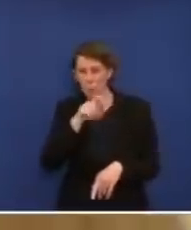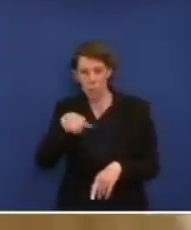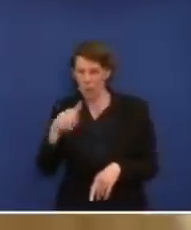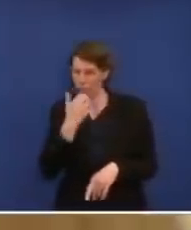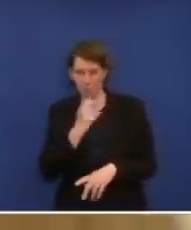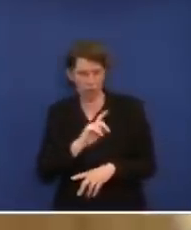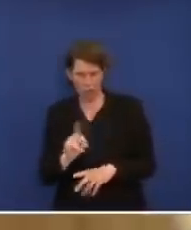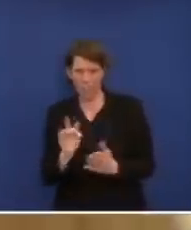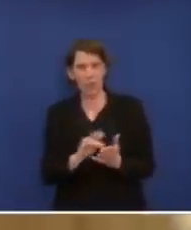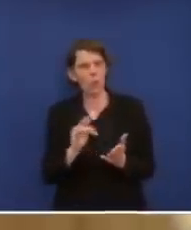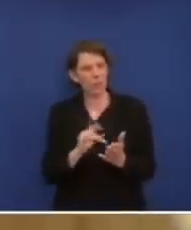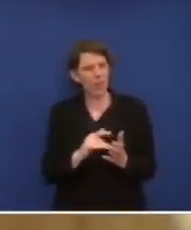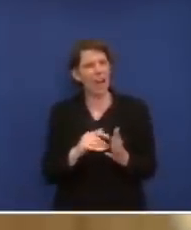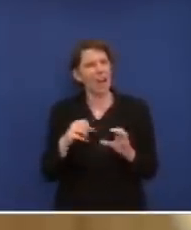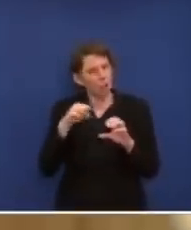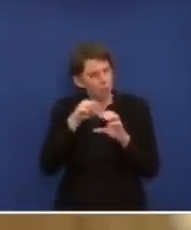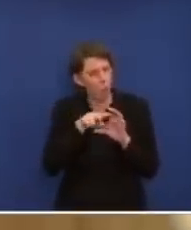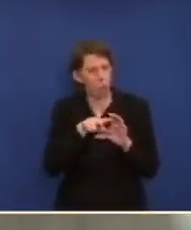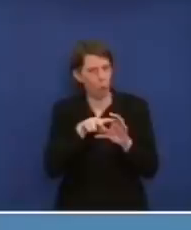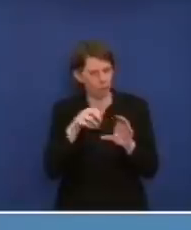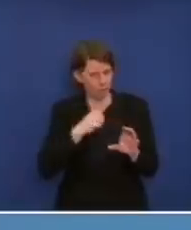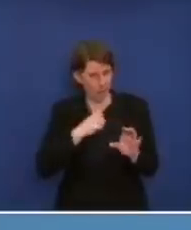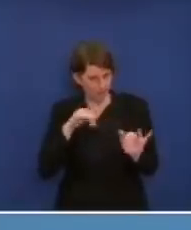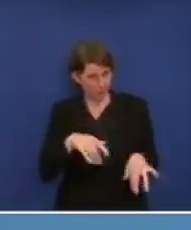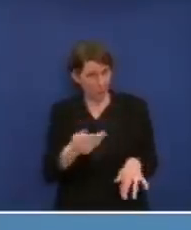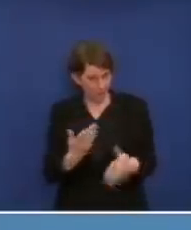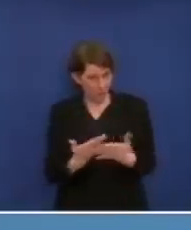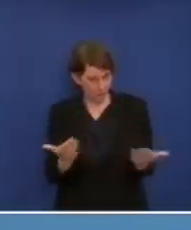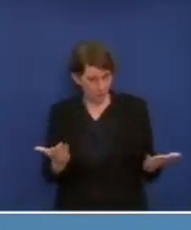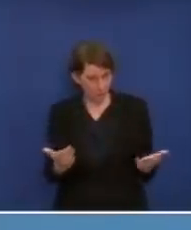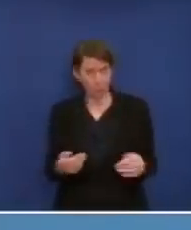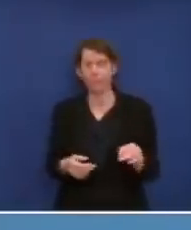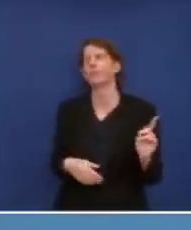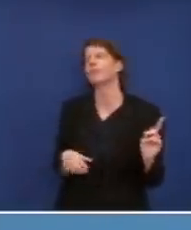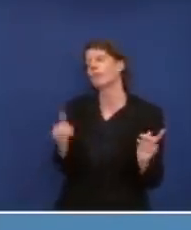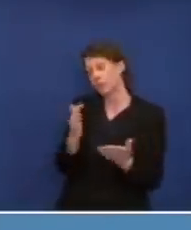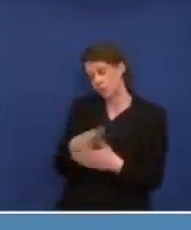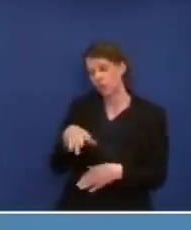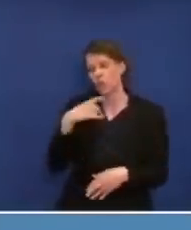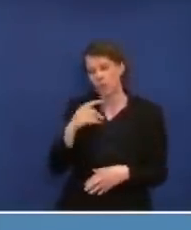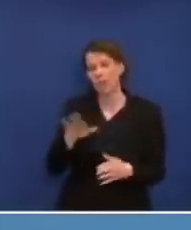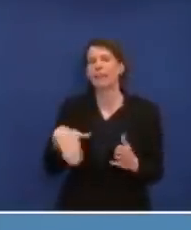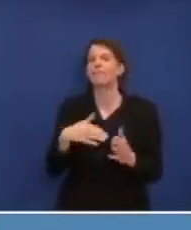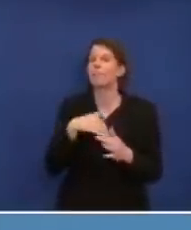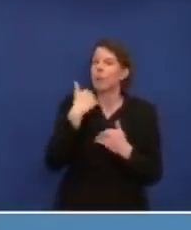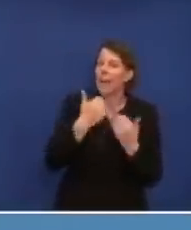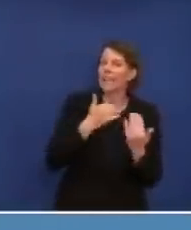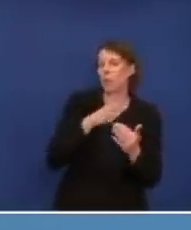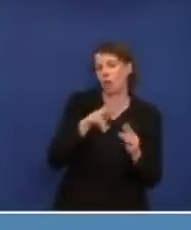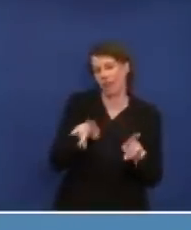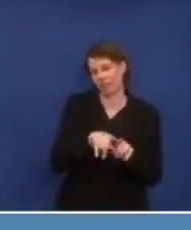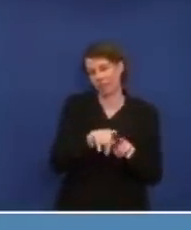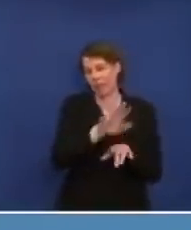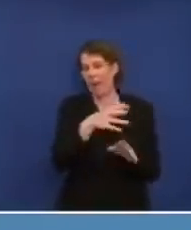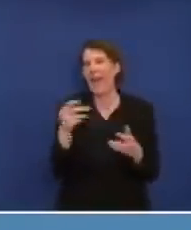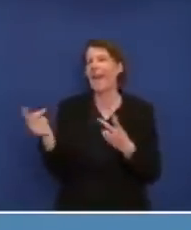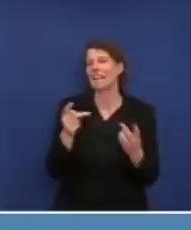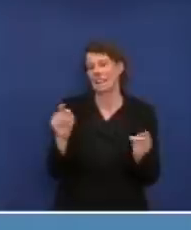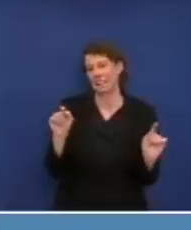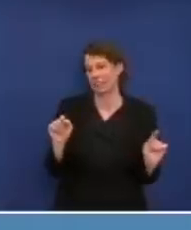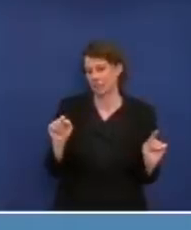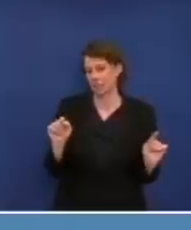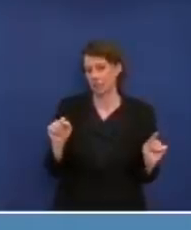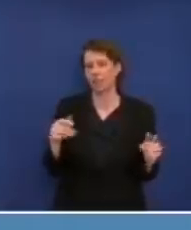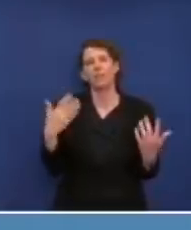sie Angst vor Thrombosen haben zum Beispiel. Also wie gesagt, es gab ähnliche Berichte halt eben dahingehend,